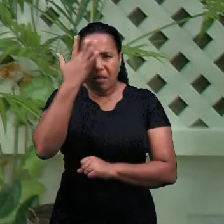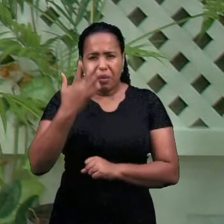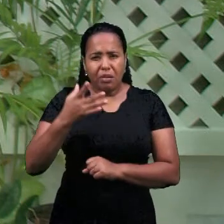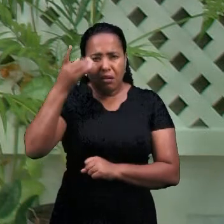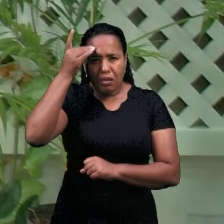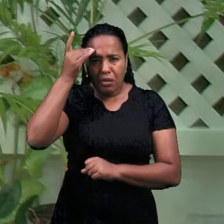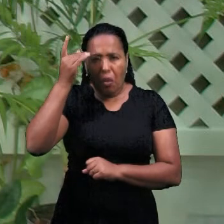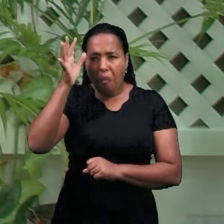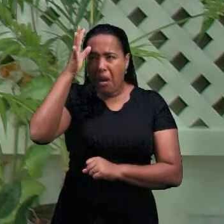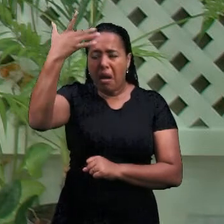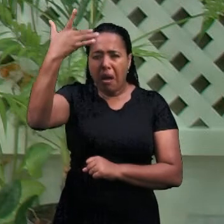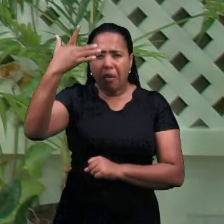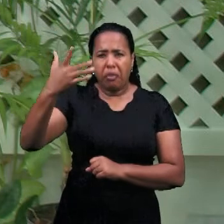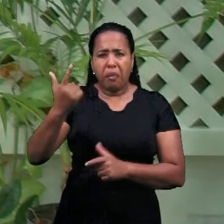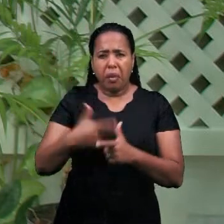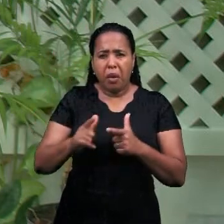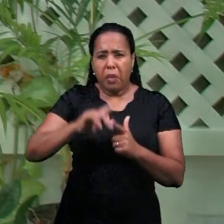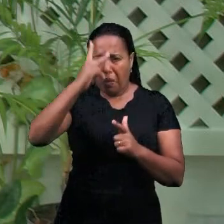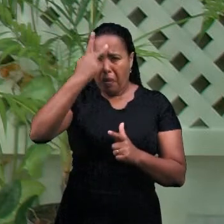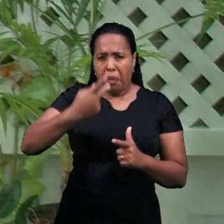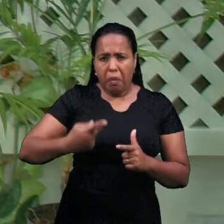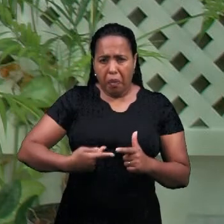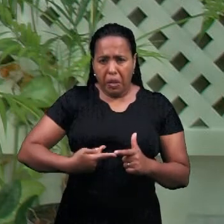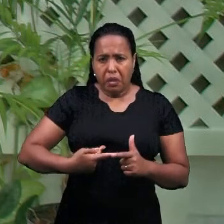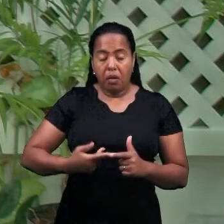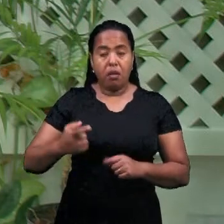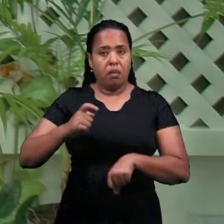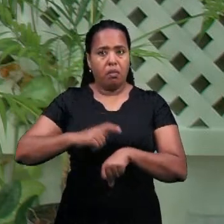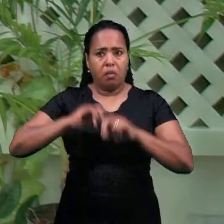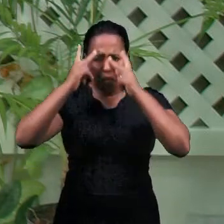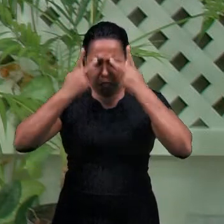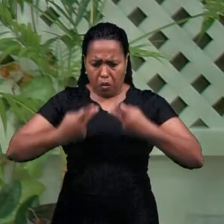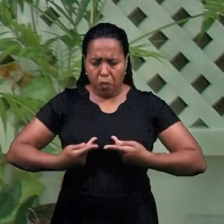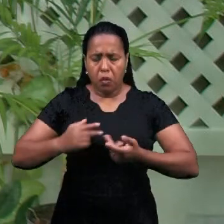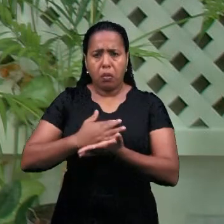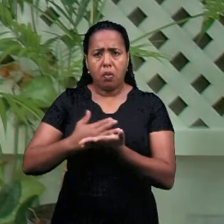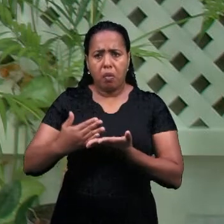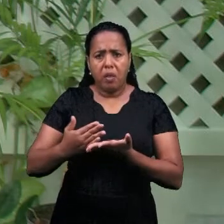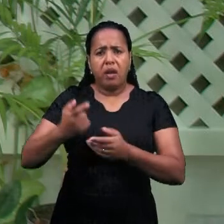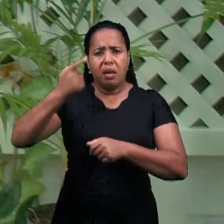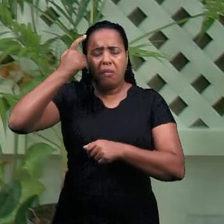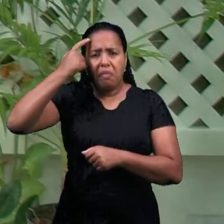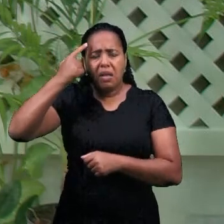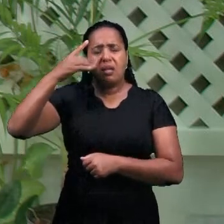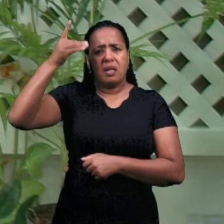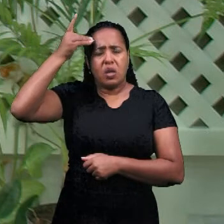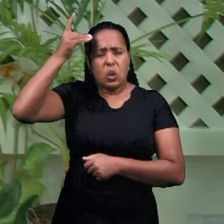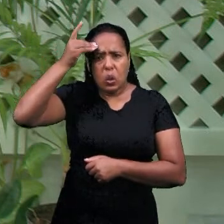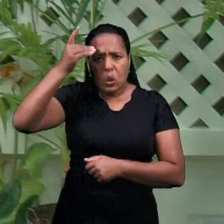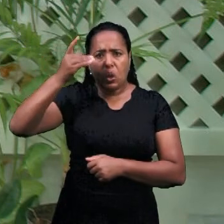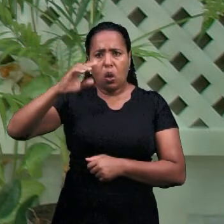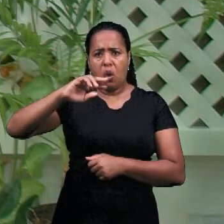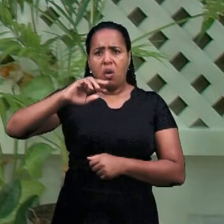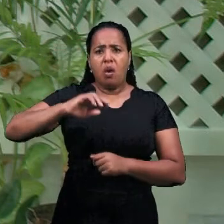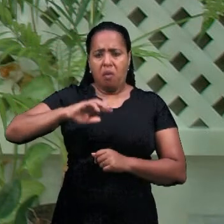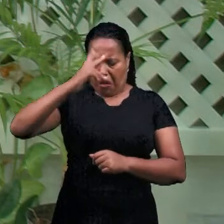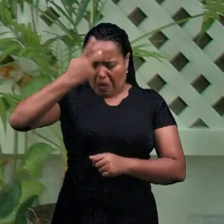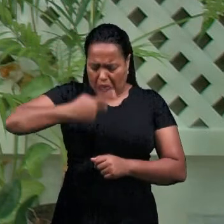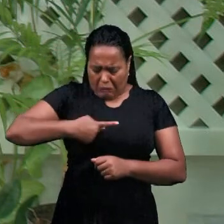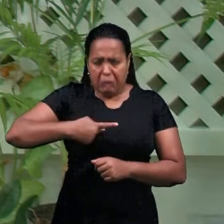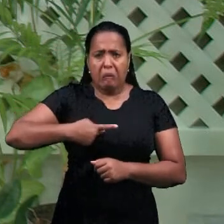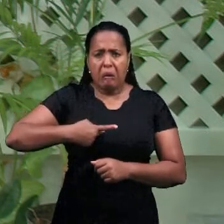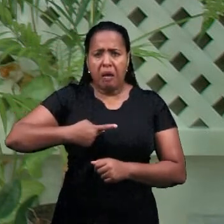personnes veulent des dons pour résoudre les problèmes personnels. Et quand l'homme commence à penser en don spirituel pour le bénéfice propre, et ce n'est pas pour la